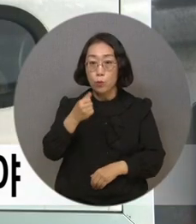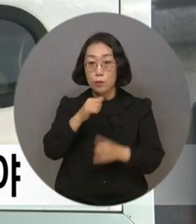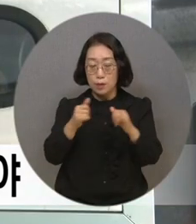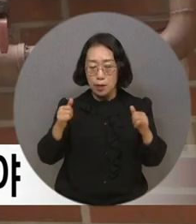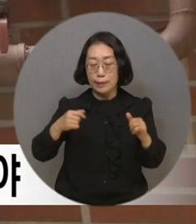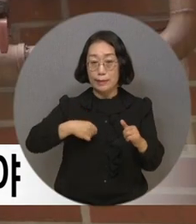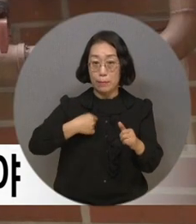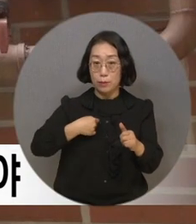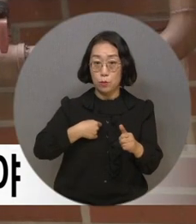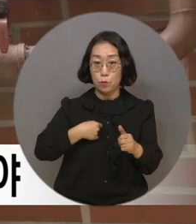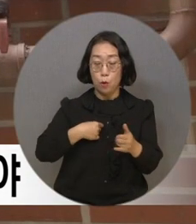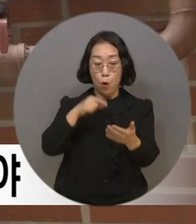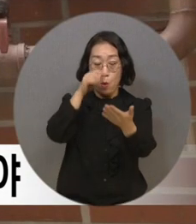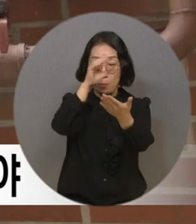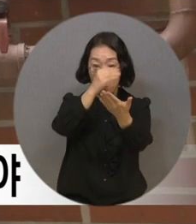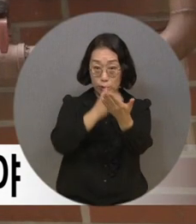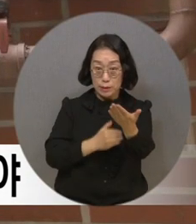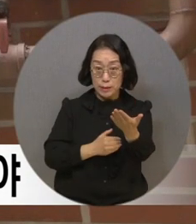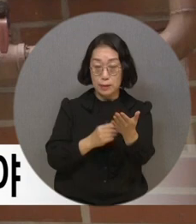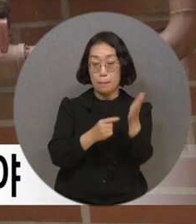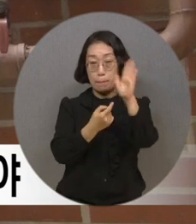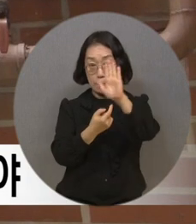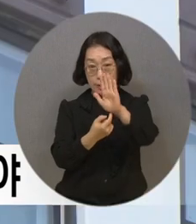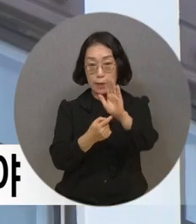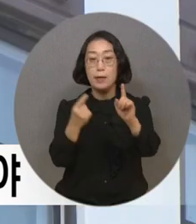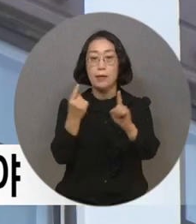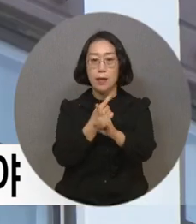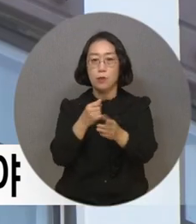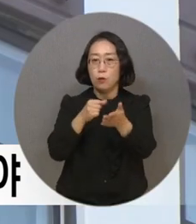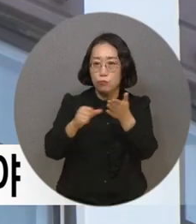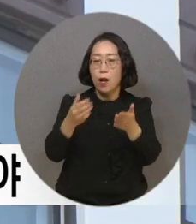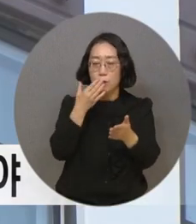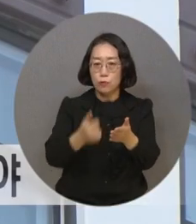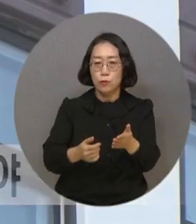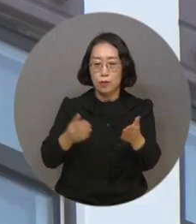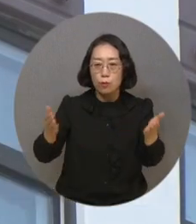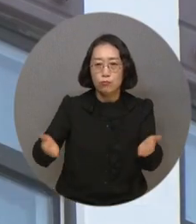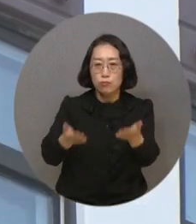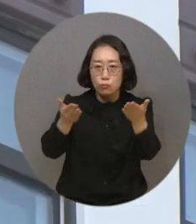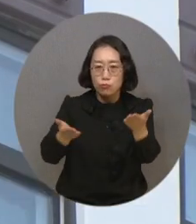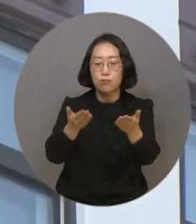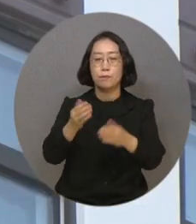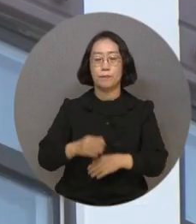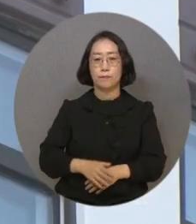자발적으로 표시, 광고를 수정 또는 삭제할 수 있도록 계도한다는 방침입니다.